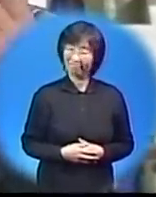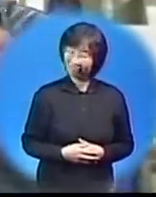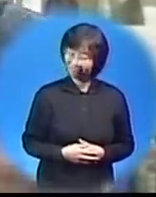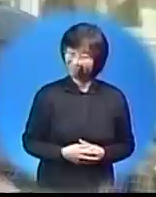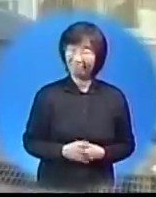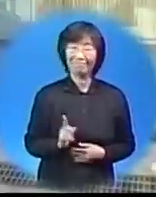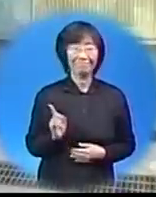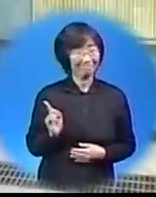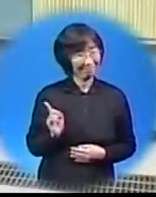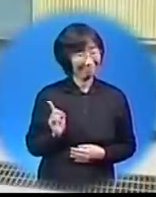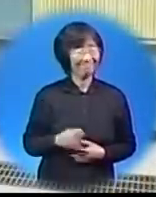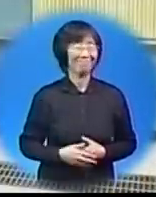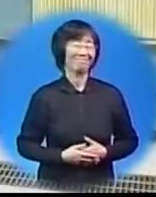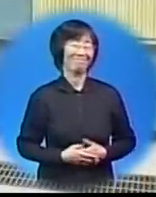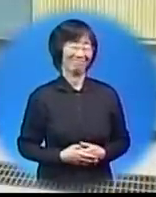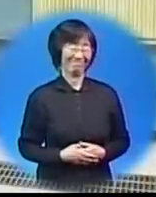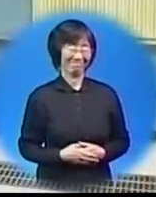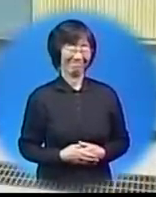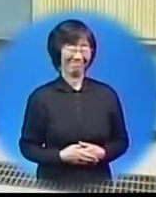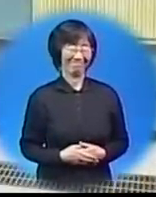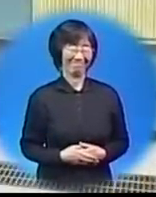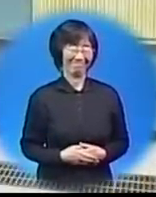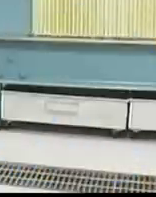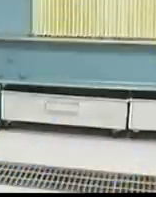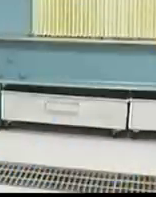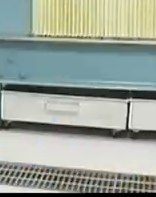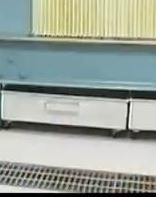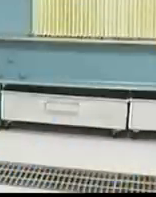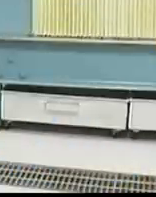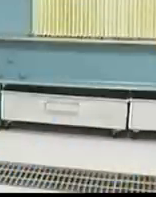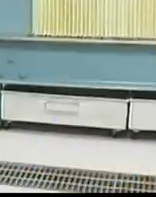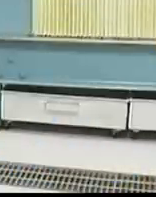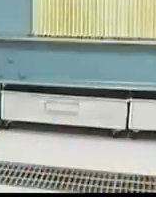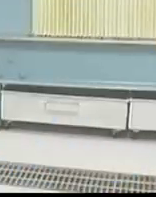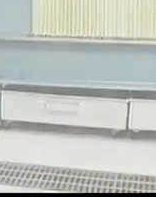シュワって なりますね。なかなかないですよ、 ね、そうですね。